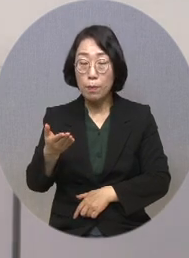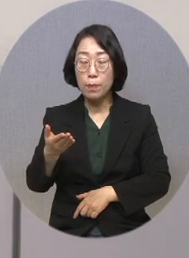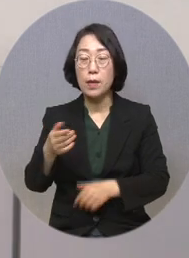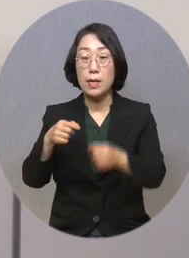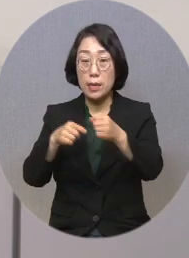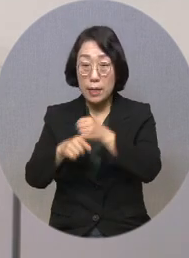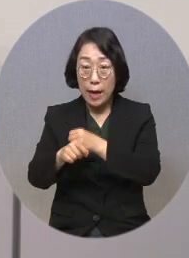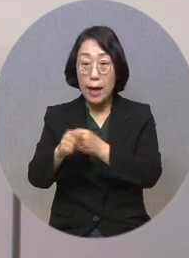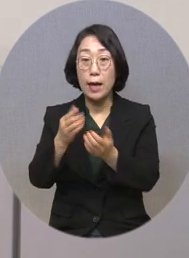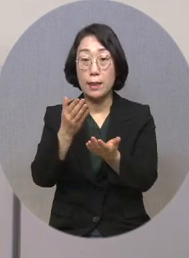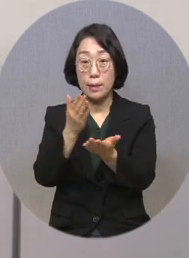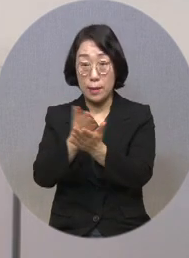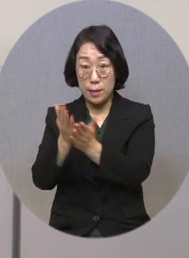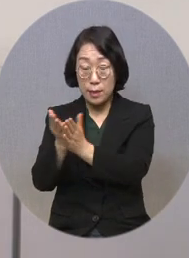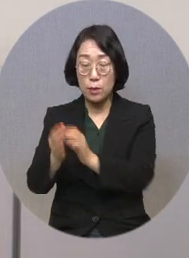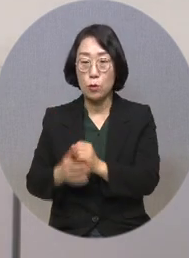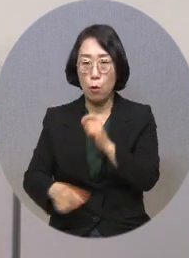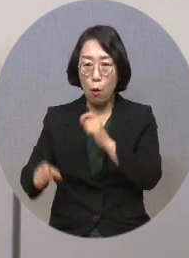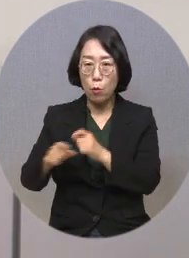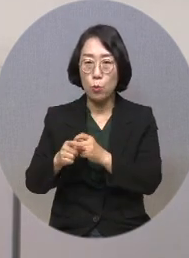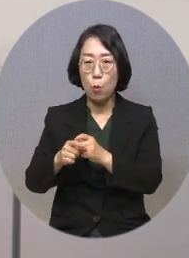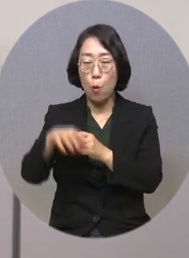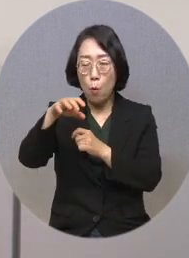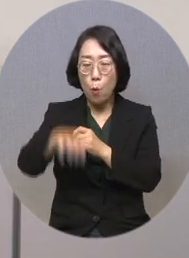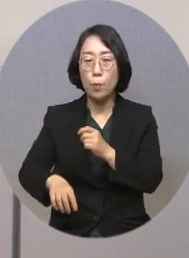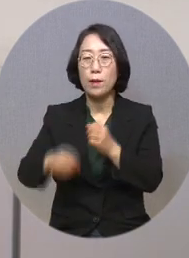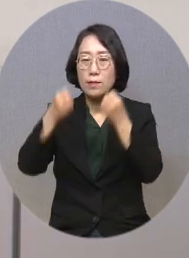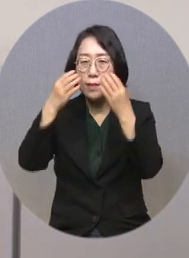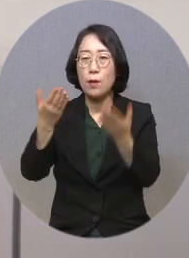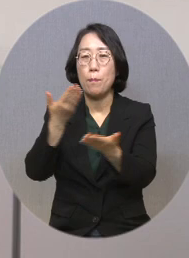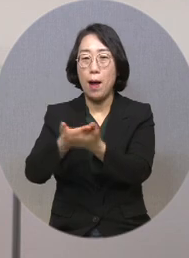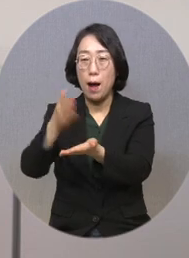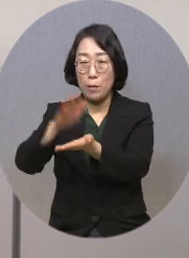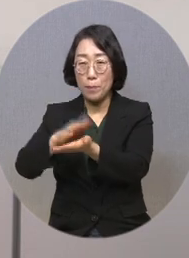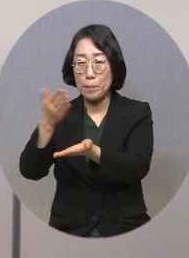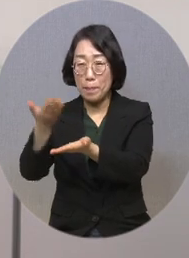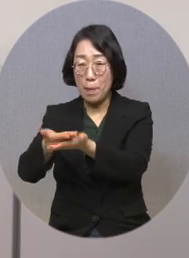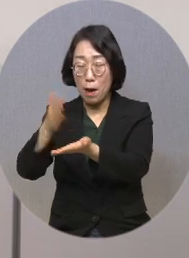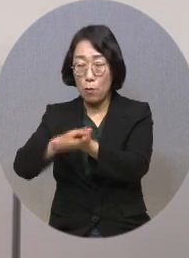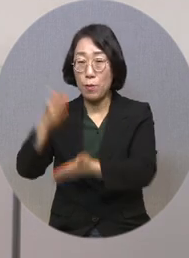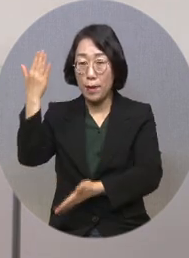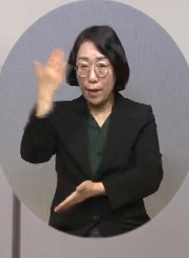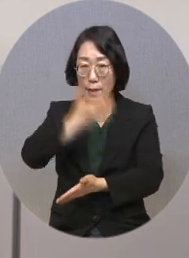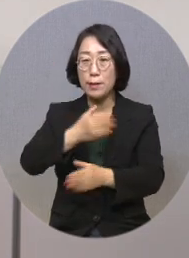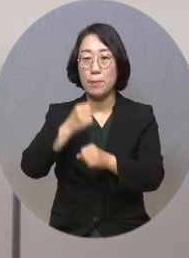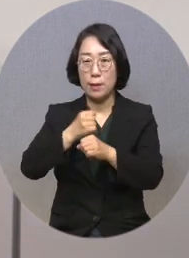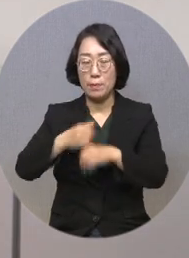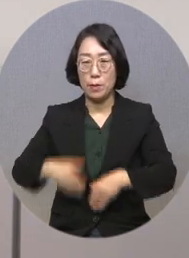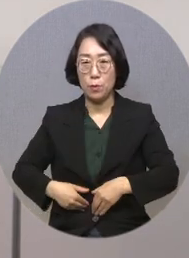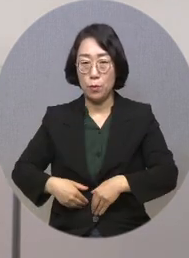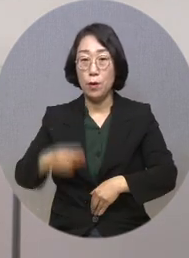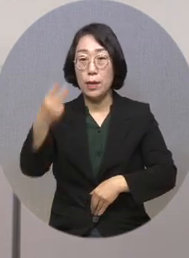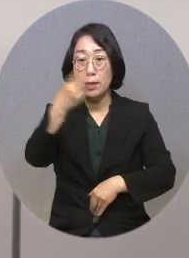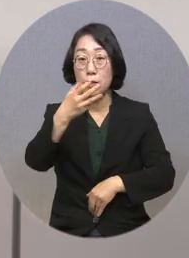함께 시설 개선 같은 하드웨어 구축도 필수적입니다.